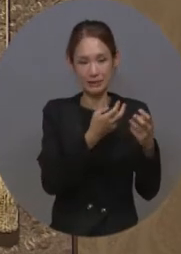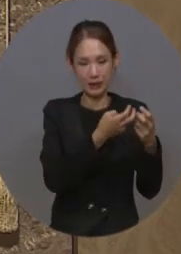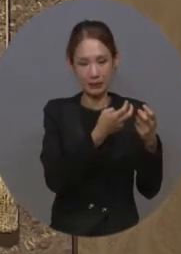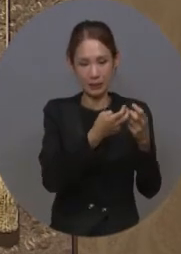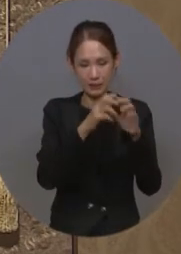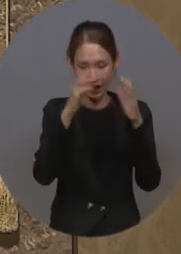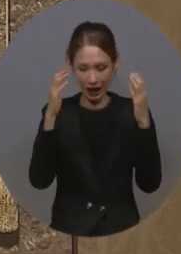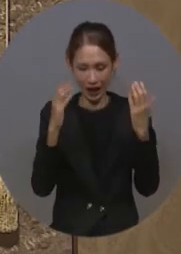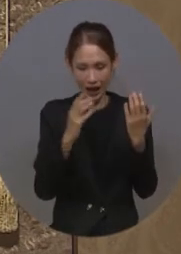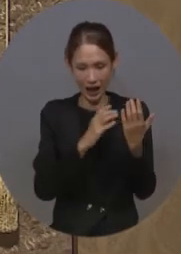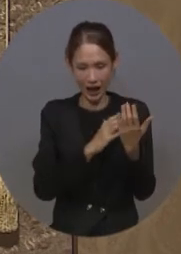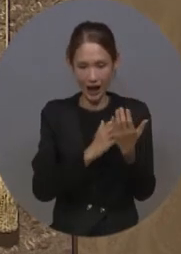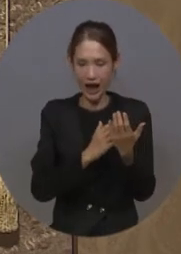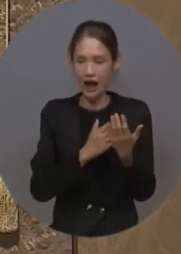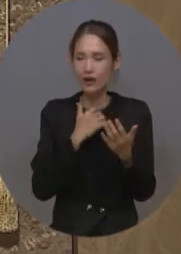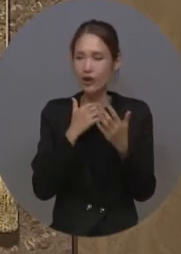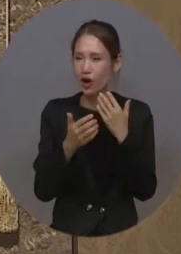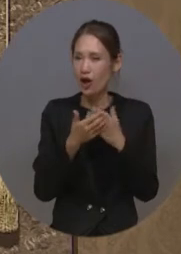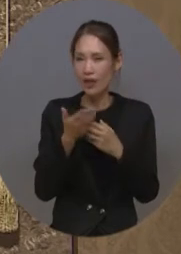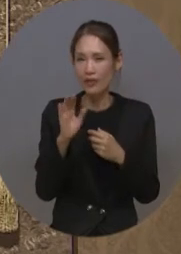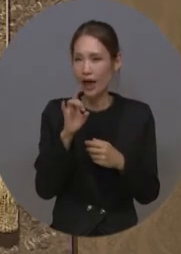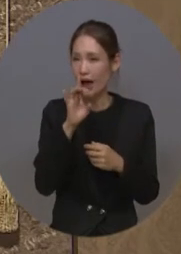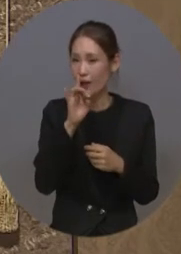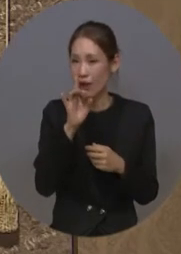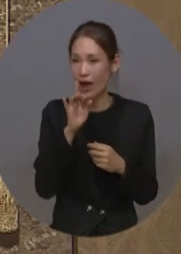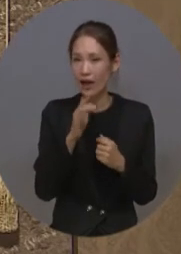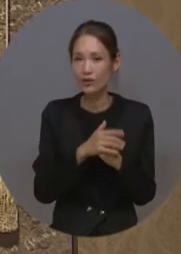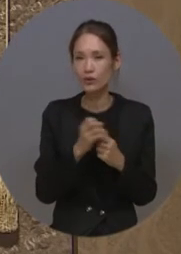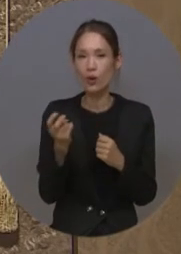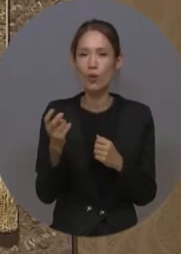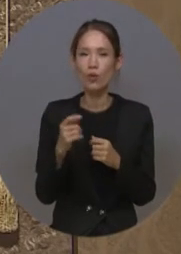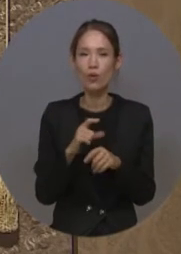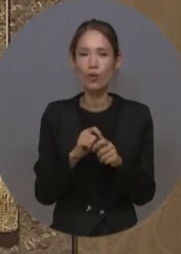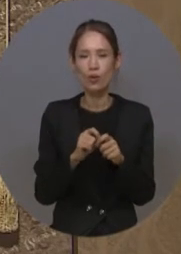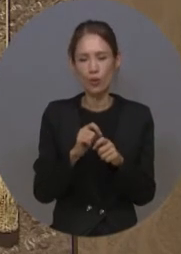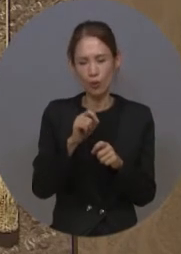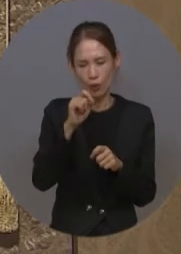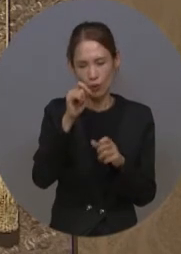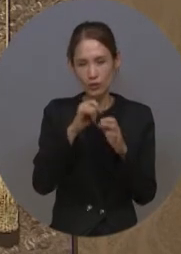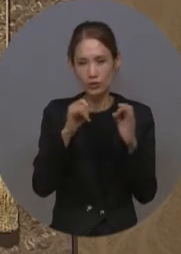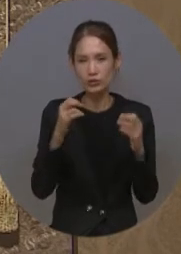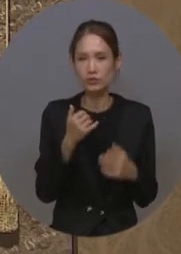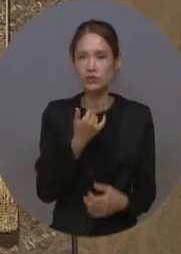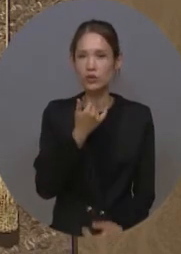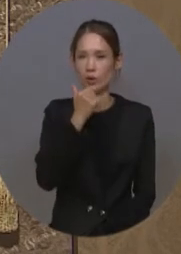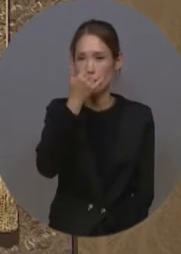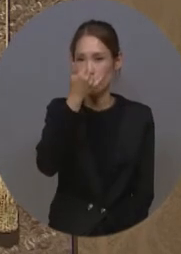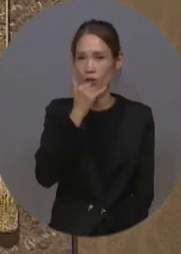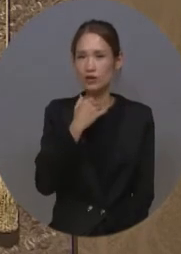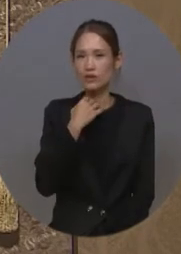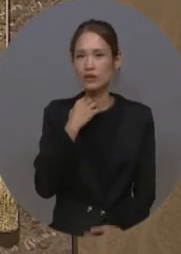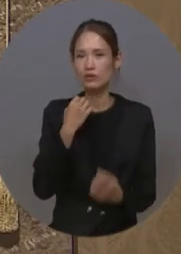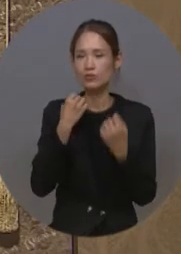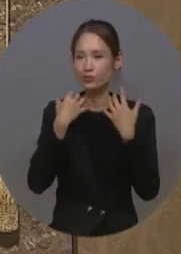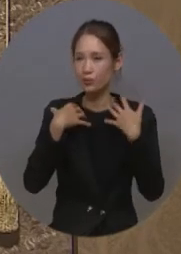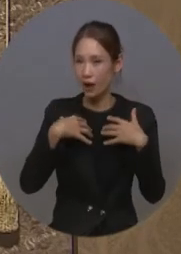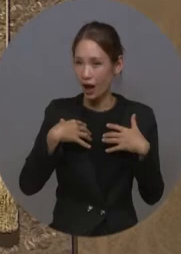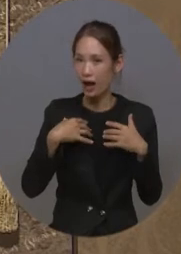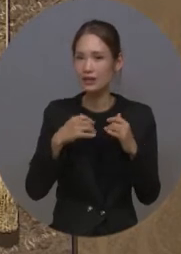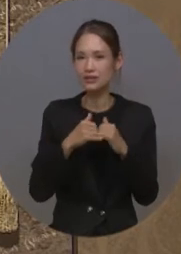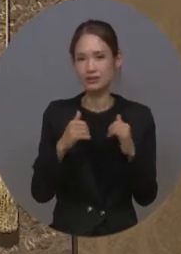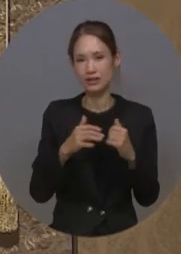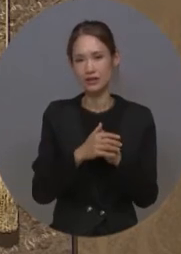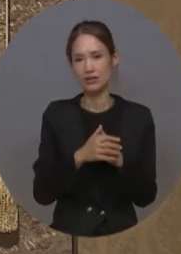된다 하는 방법이 있고 또 하나는 워낙 또 오랫동안 코를 골아서 많이 늘어져 있는 사람들이 있어요. 그런